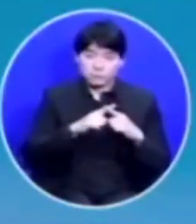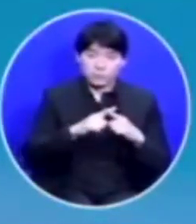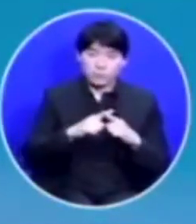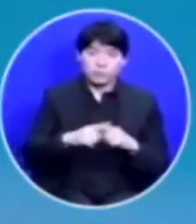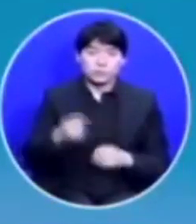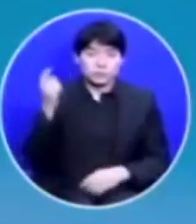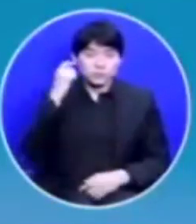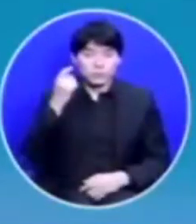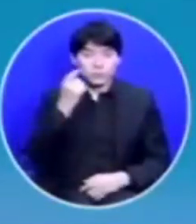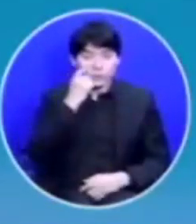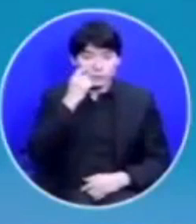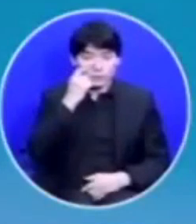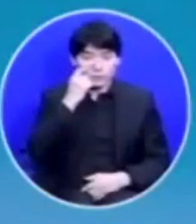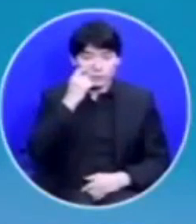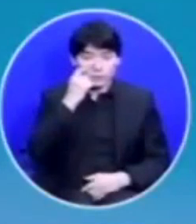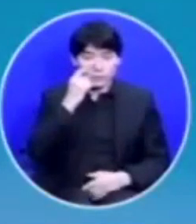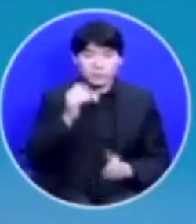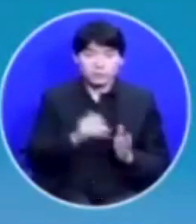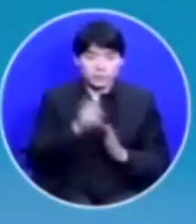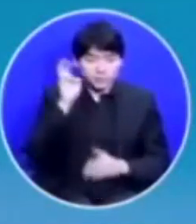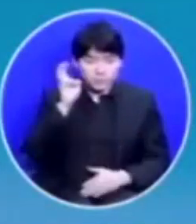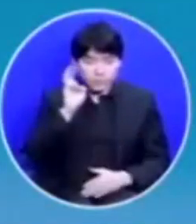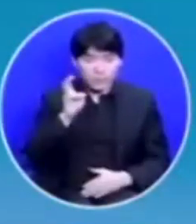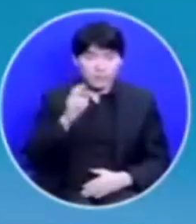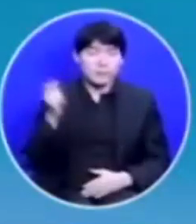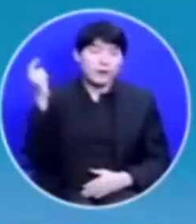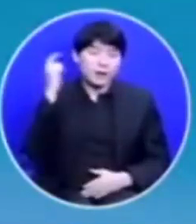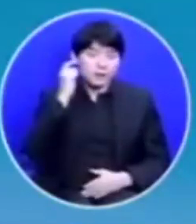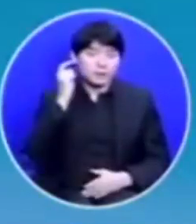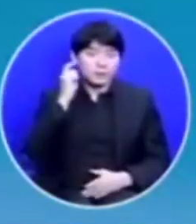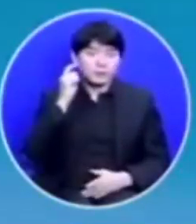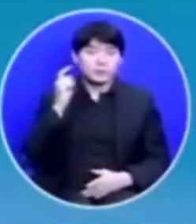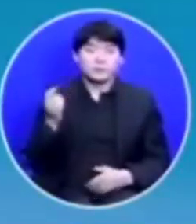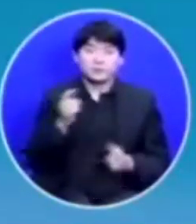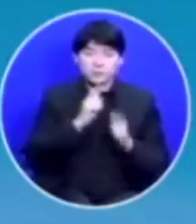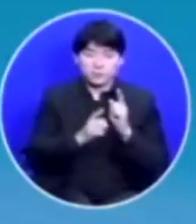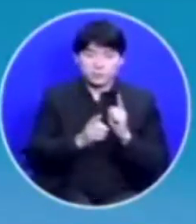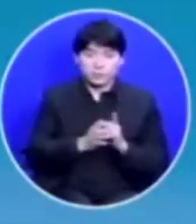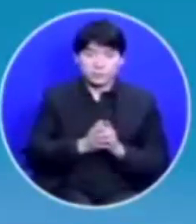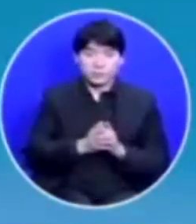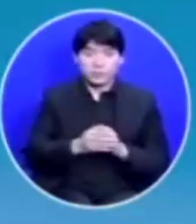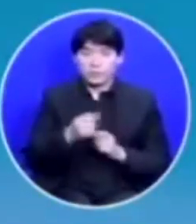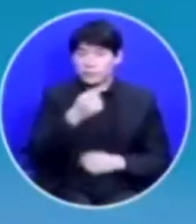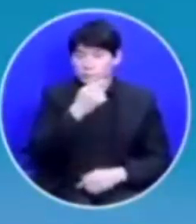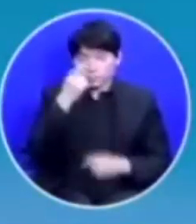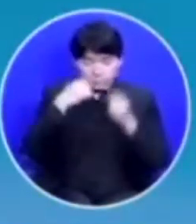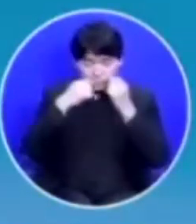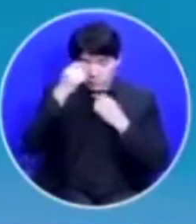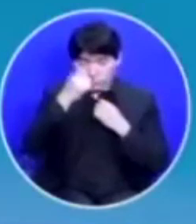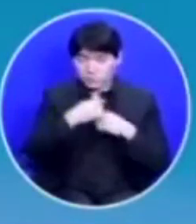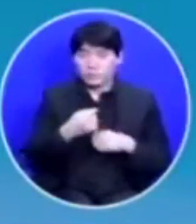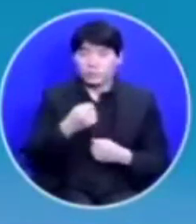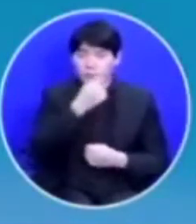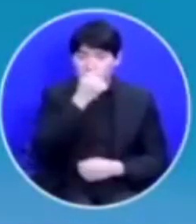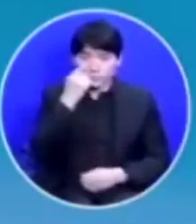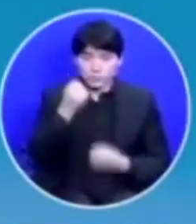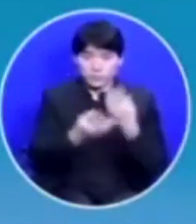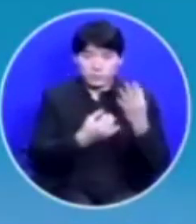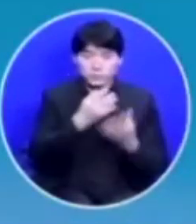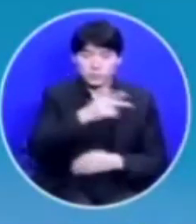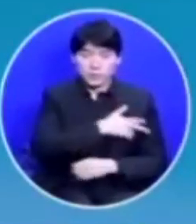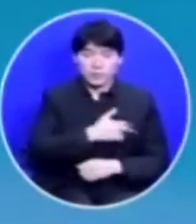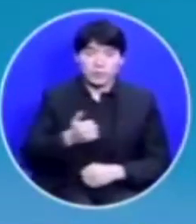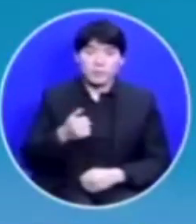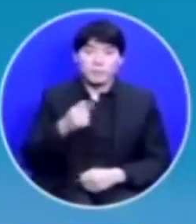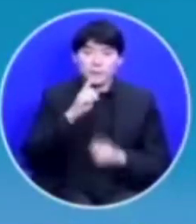듣고 눈물로 간증하는 집사님 간증 을 들었어요 자 예수님